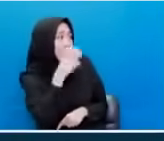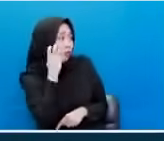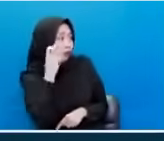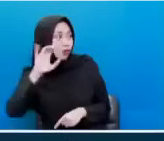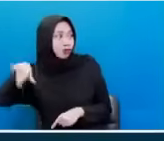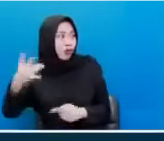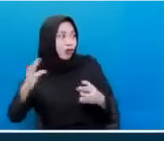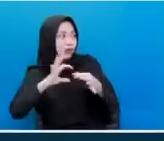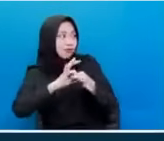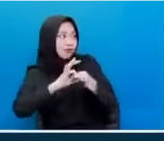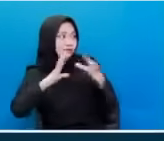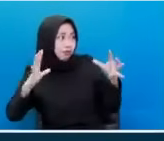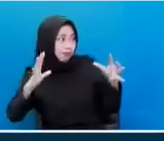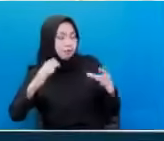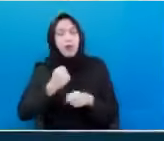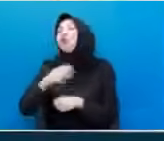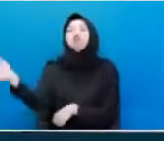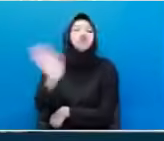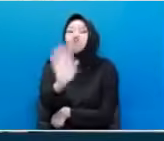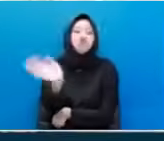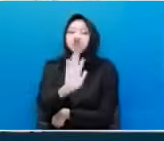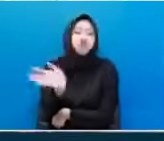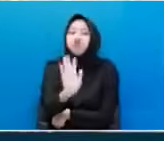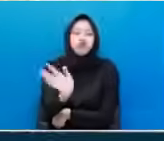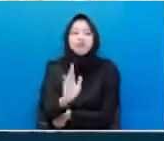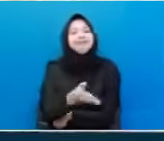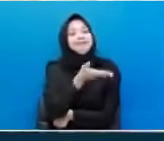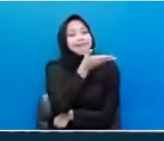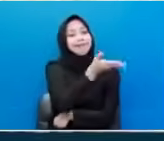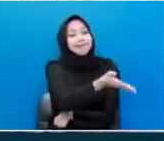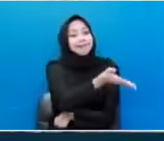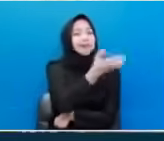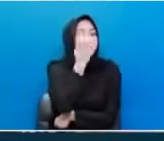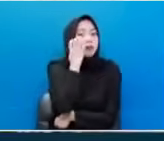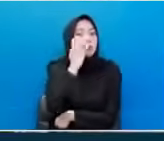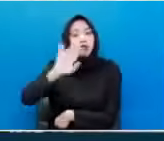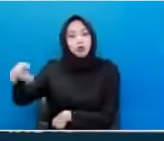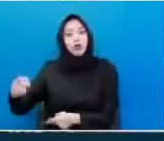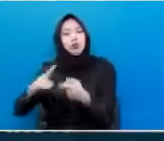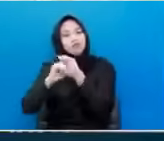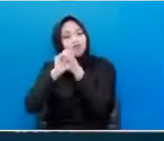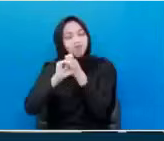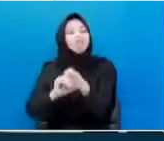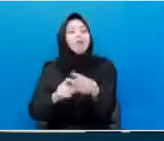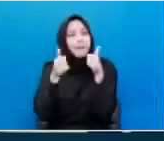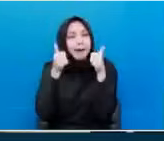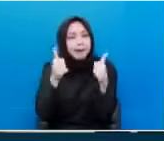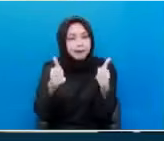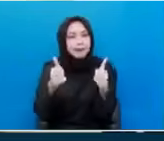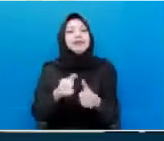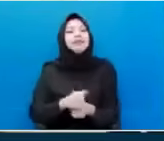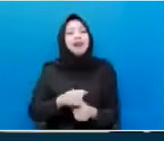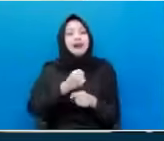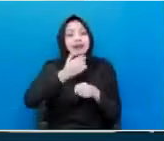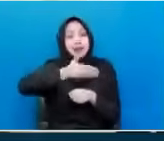Jokowi menurut Gibran hubungan antara Presiden petahana dan Presiden terpilih Pemilu 2024 itu masih baik-baik